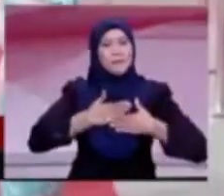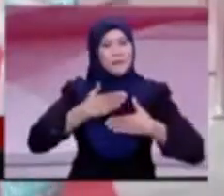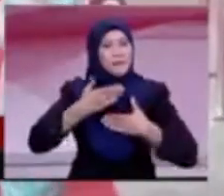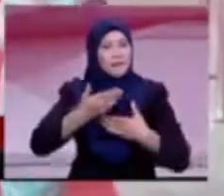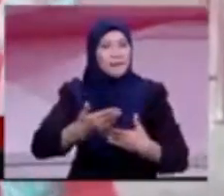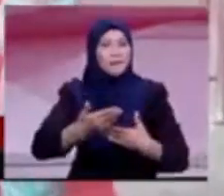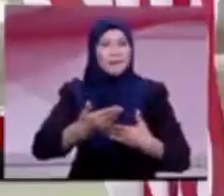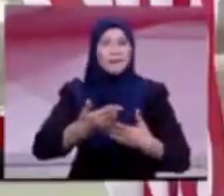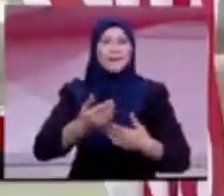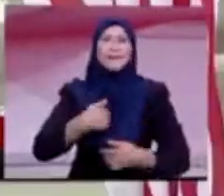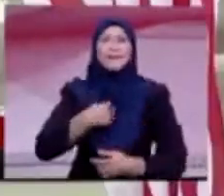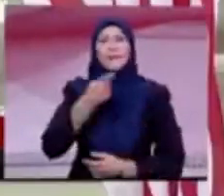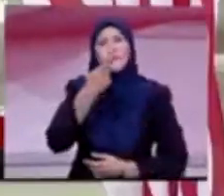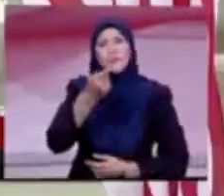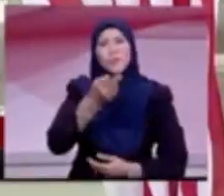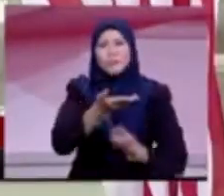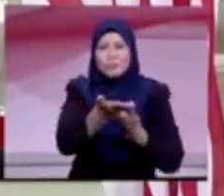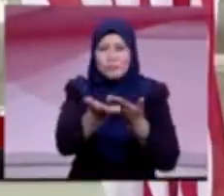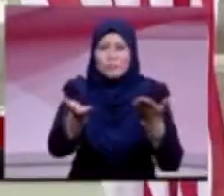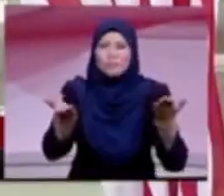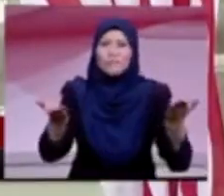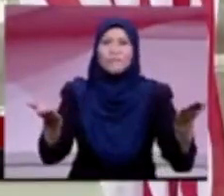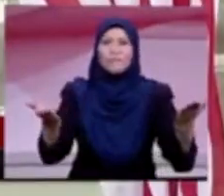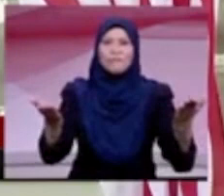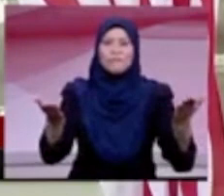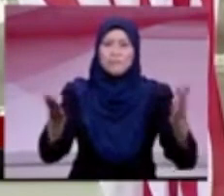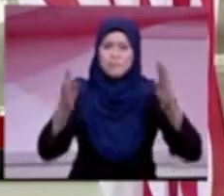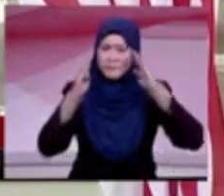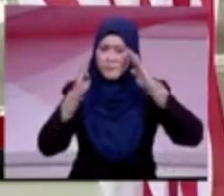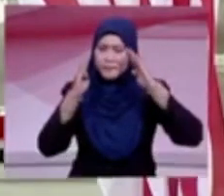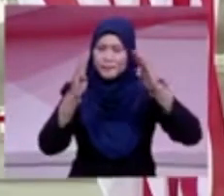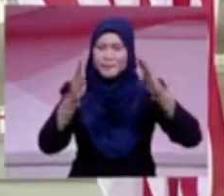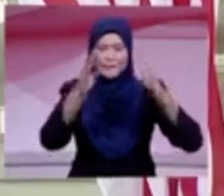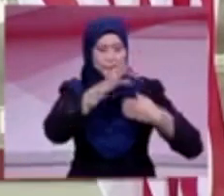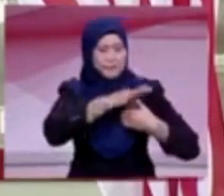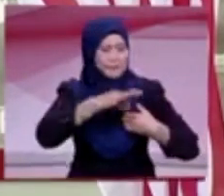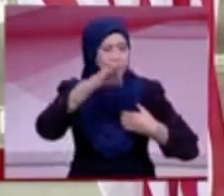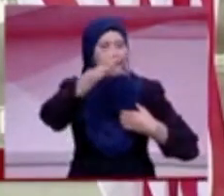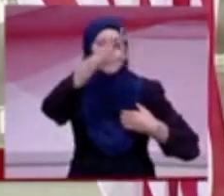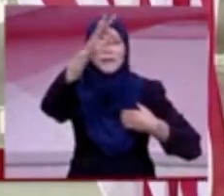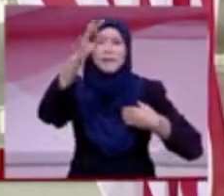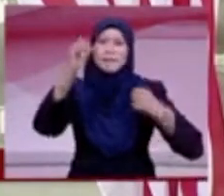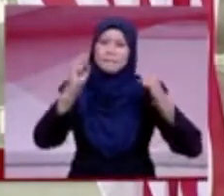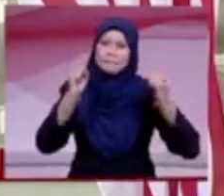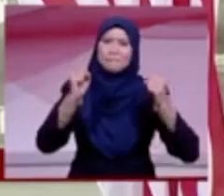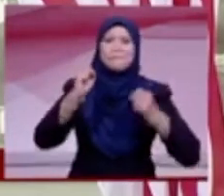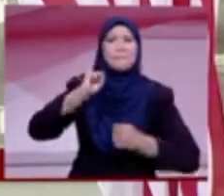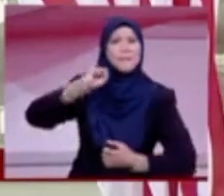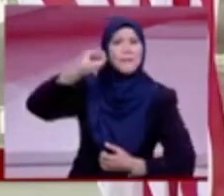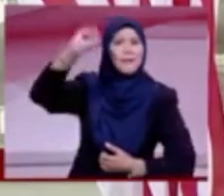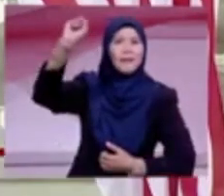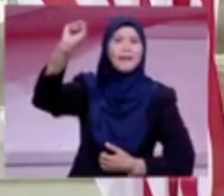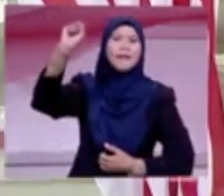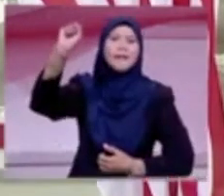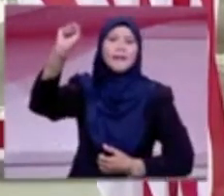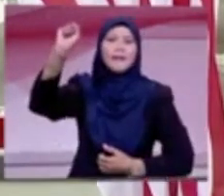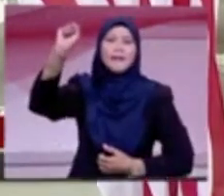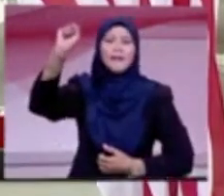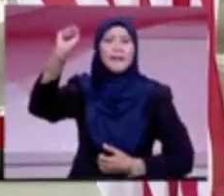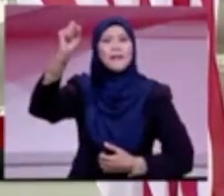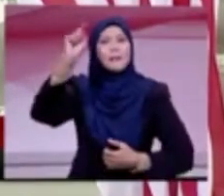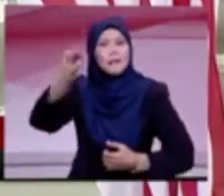saya menyeru anda semua supaya menghayati semangat kemerdekaan dengan senantiasa